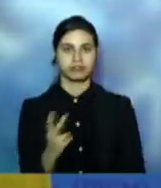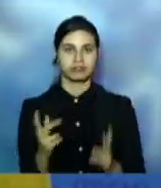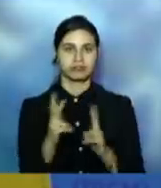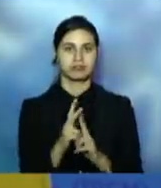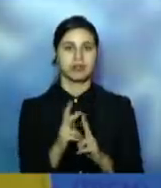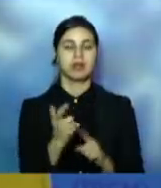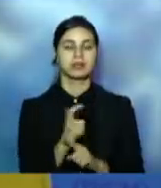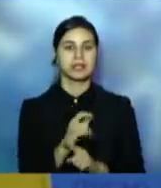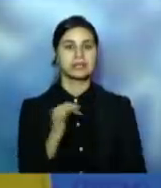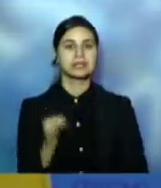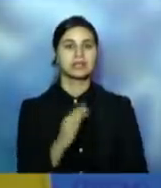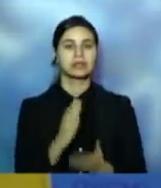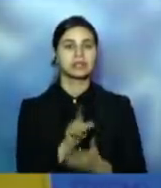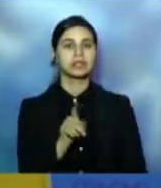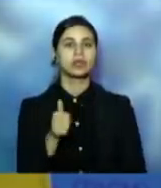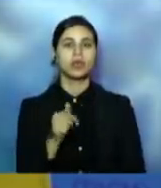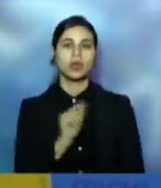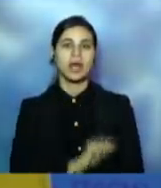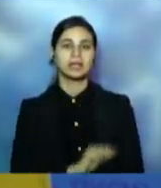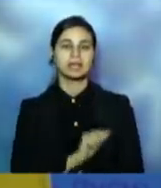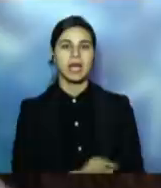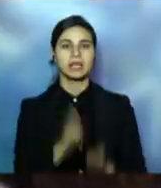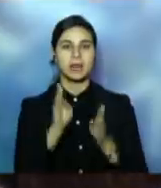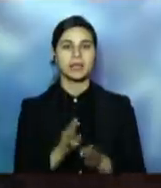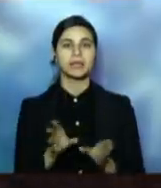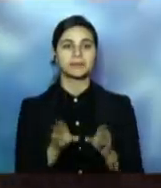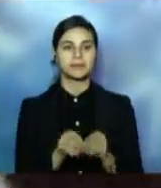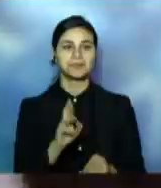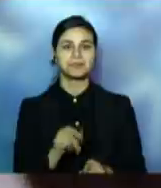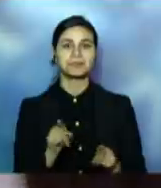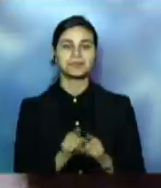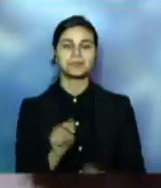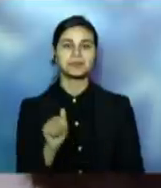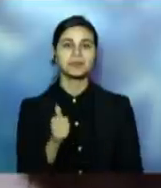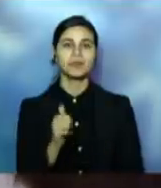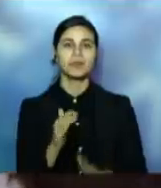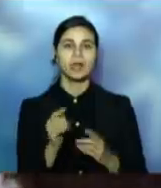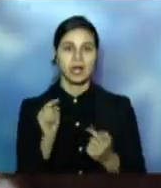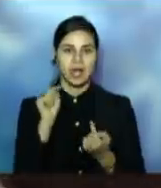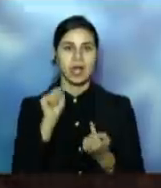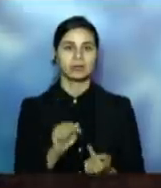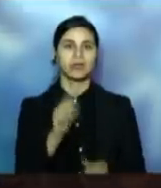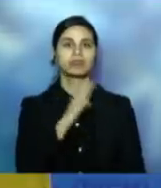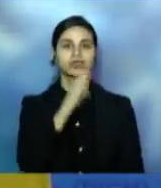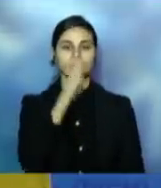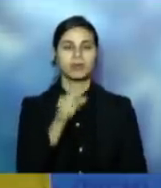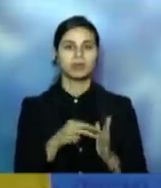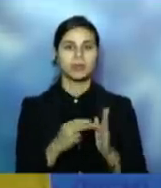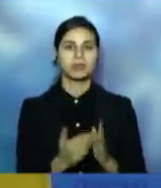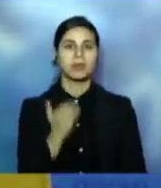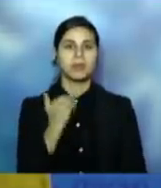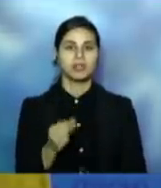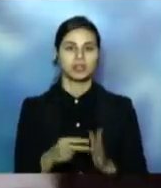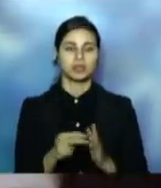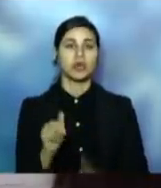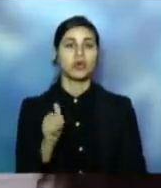ასევე საინტერესო არის ისინი როგორ ახასიათებენ ერთმანეთს და ასევე როგორ ემთხვევა მშობლების შეფასება მათ შეფასებას.